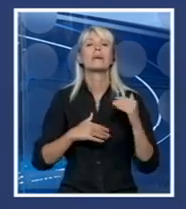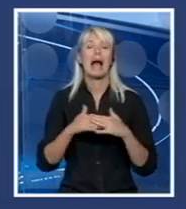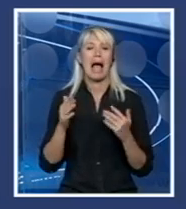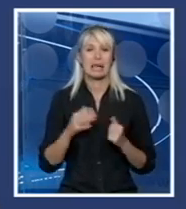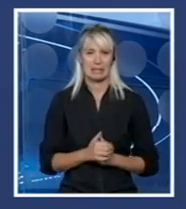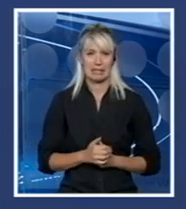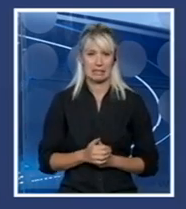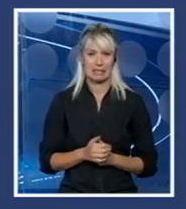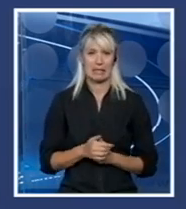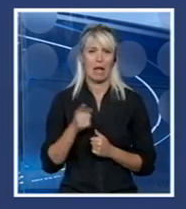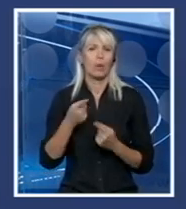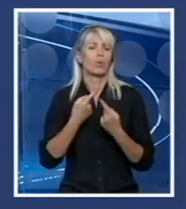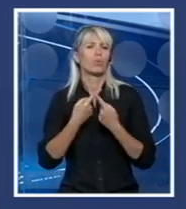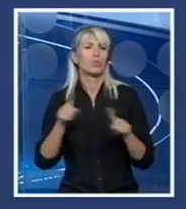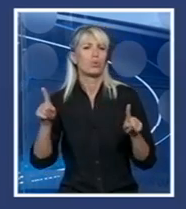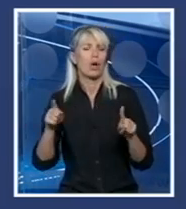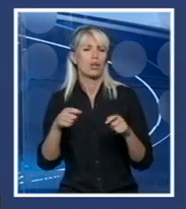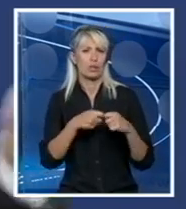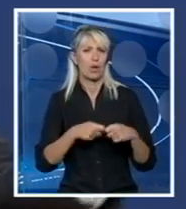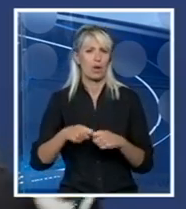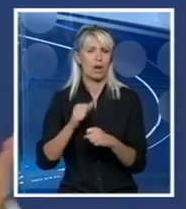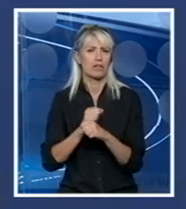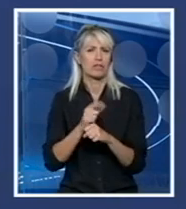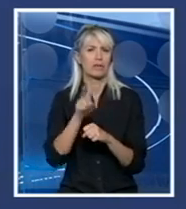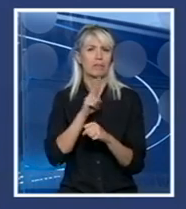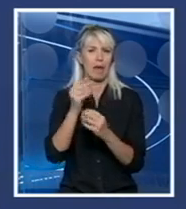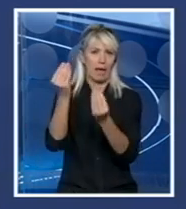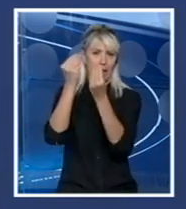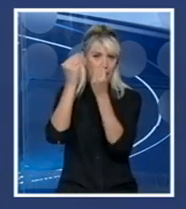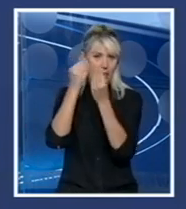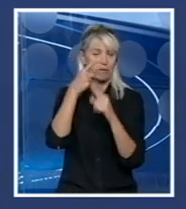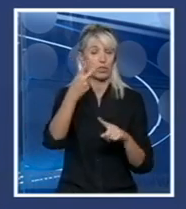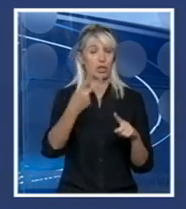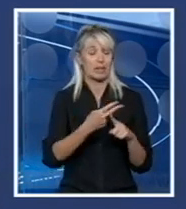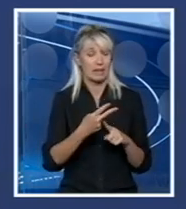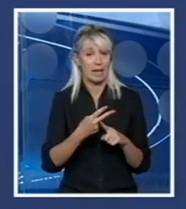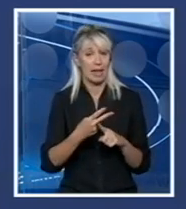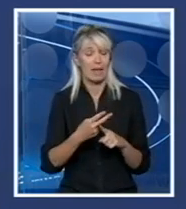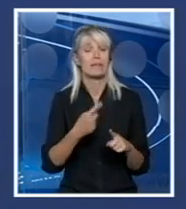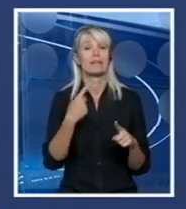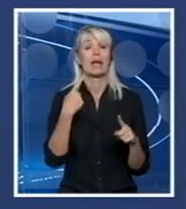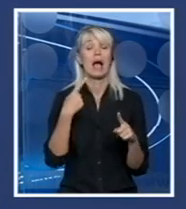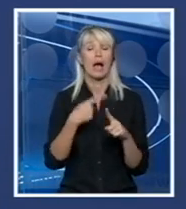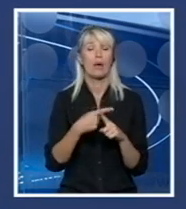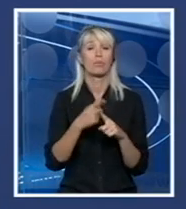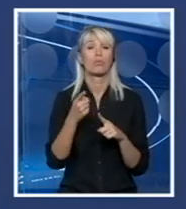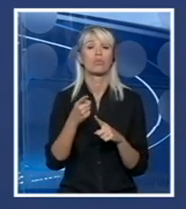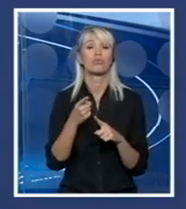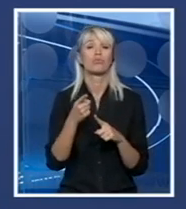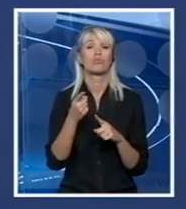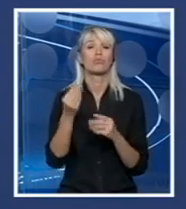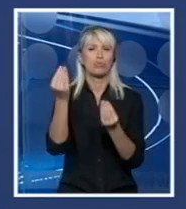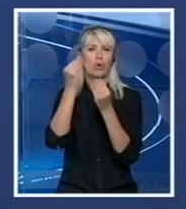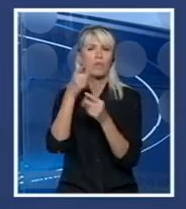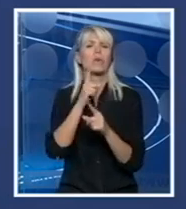oni će imati potpuno drugu organizaciju rada. Znači, oni imaju teoretski deo i na televiziji i ne samo opšte obrazovni predmete, nego i